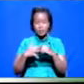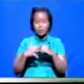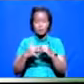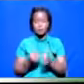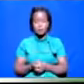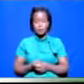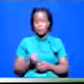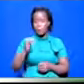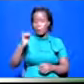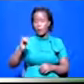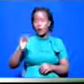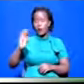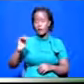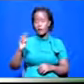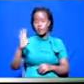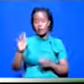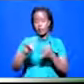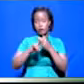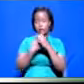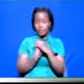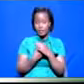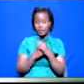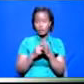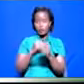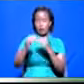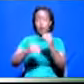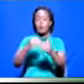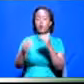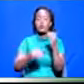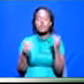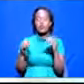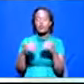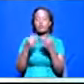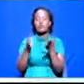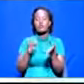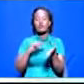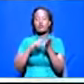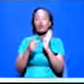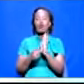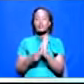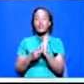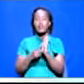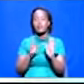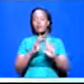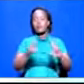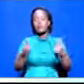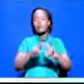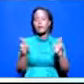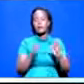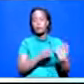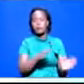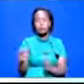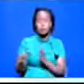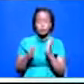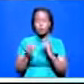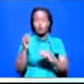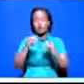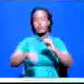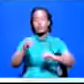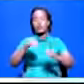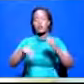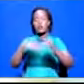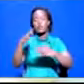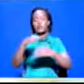IEBC imeanzisha utaratibu wa utoaji zabuni za vifaa vya uchaguzi mkuu wa mwaka ujao kwa kampuni zinazotaka kutuma maombi